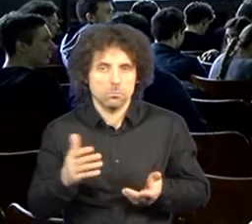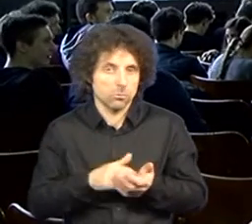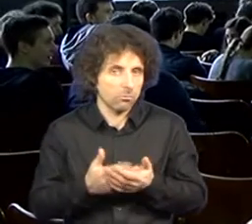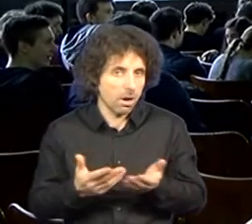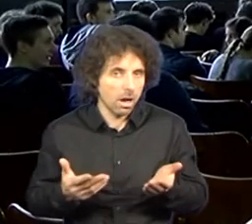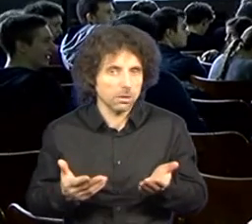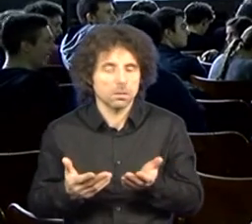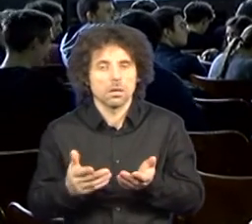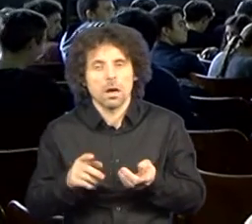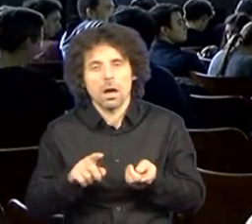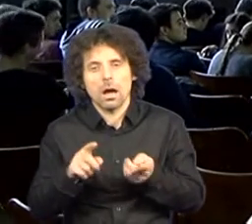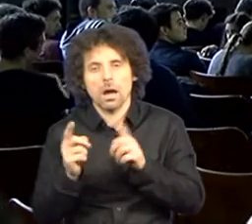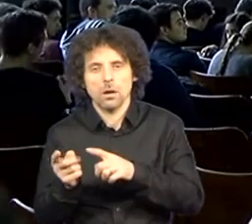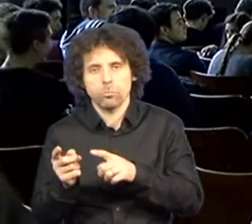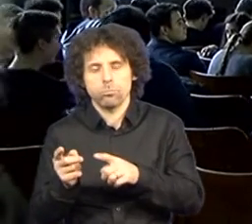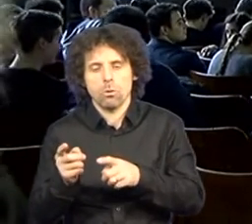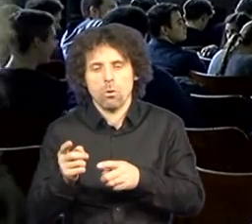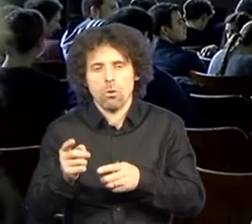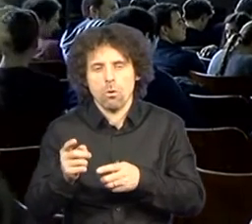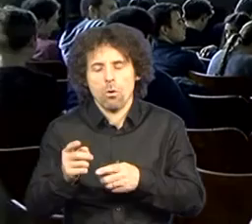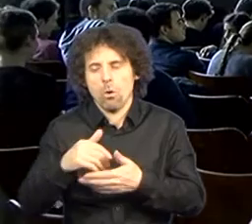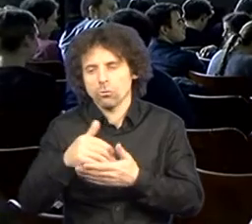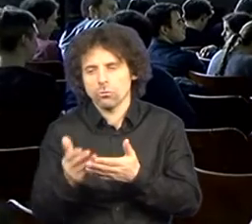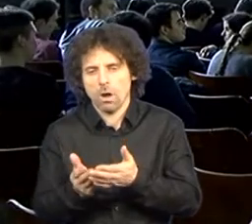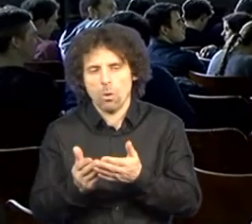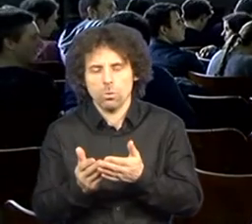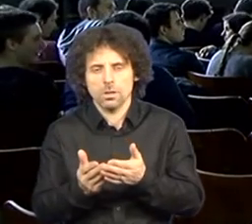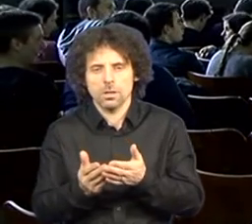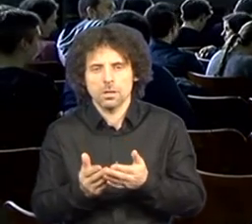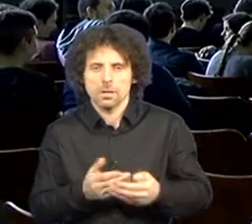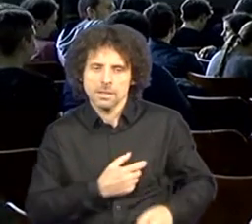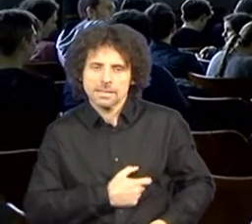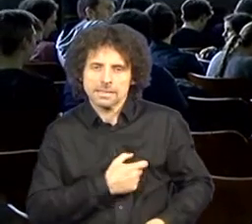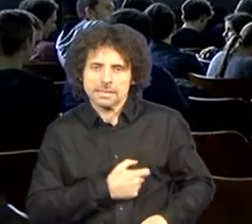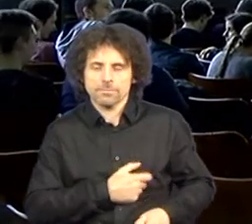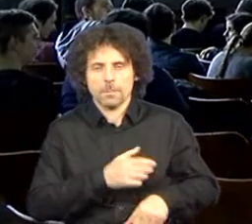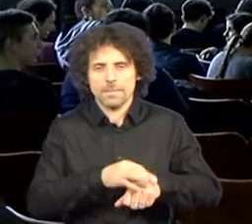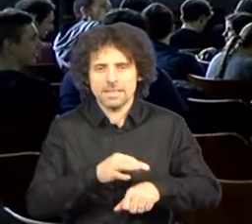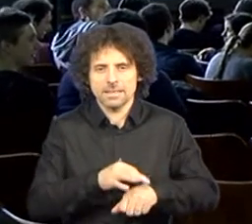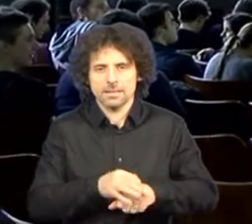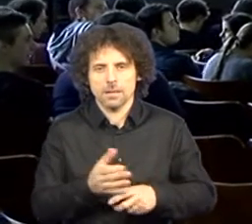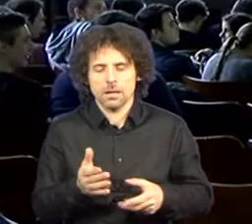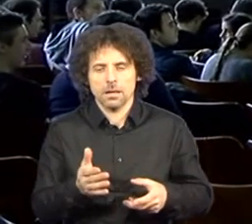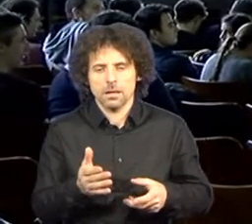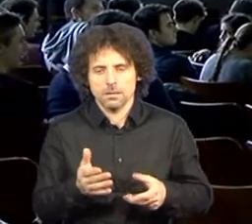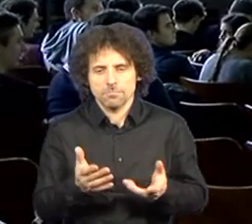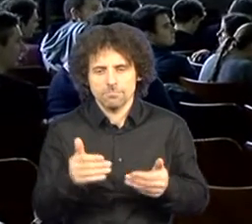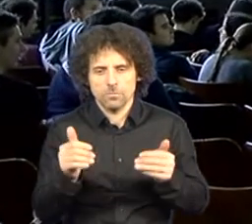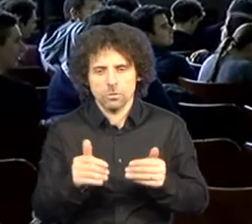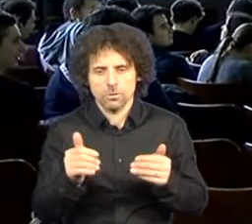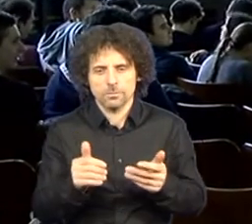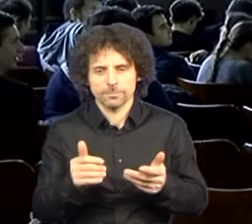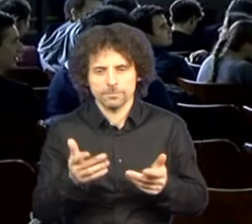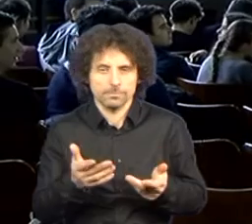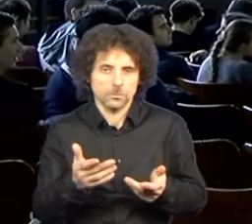pokazanie nam całego oddziału, coś, żebyśmy mieli styczność z tą medycyną, no bo w sumie jak możemy się